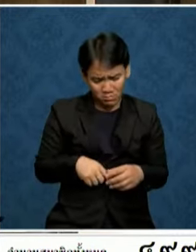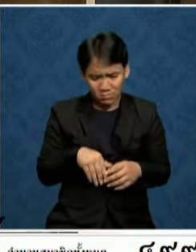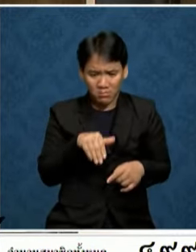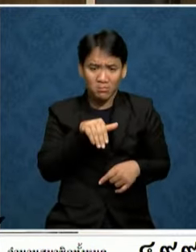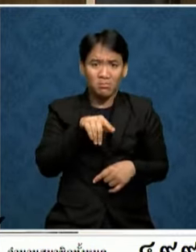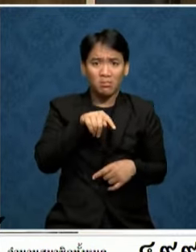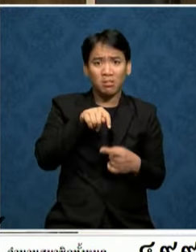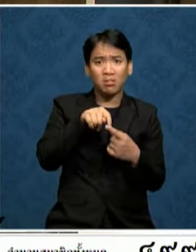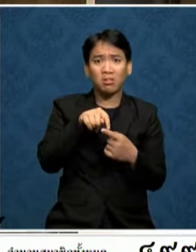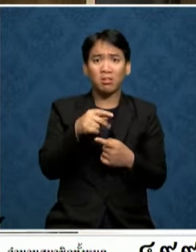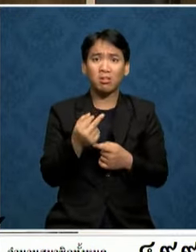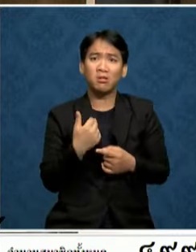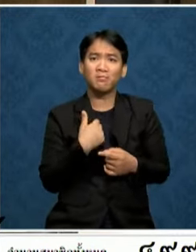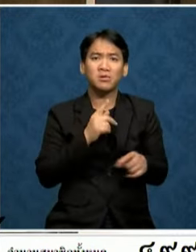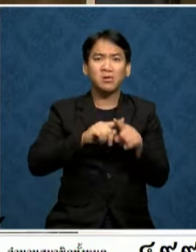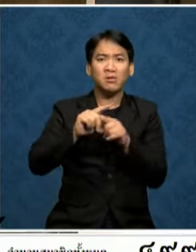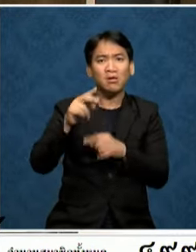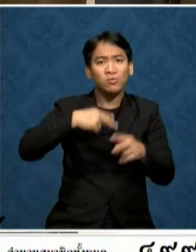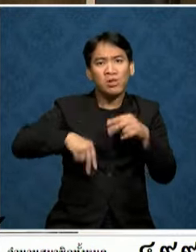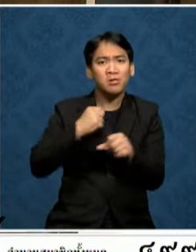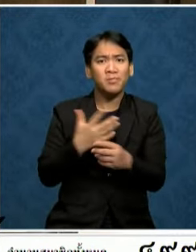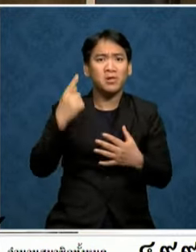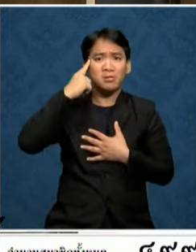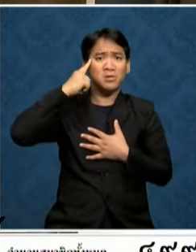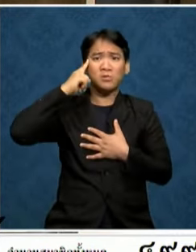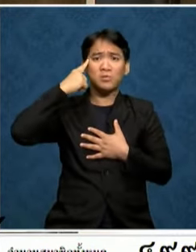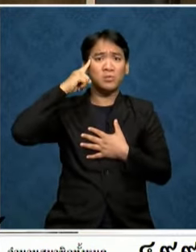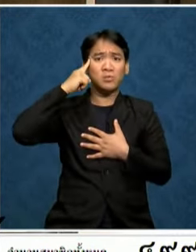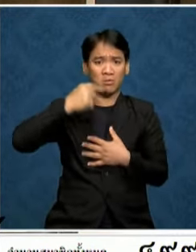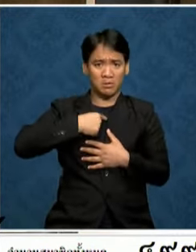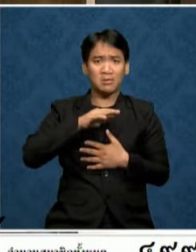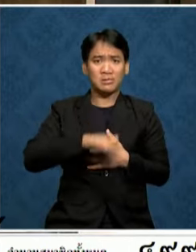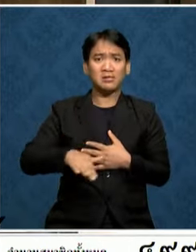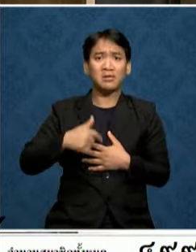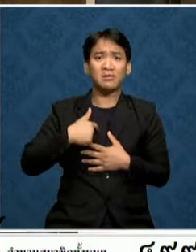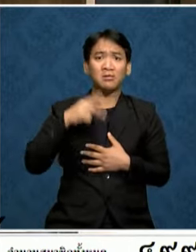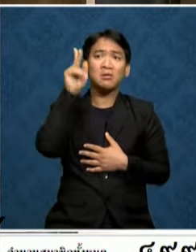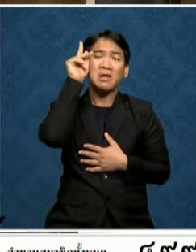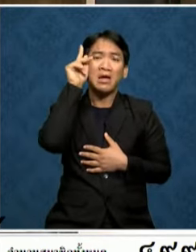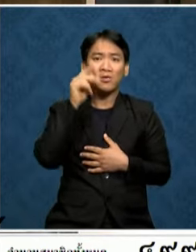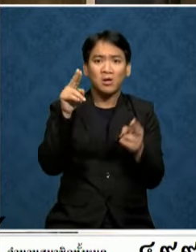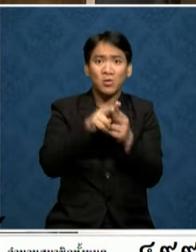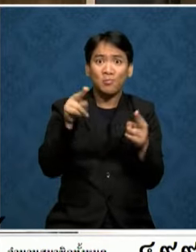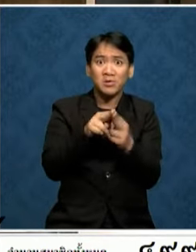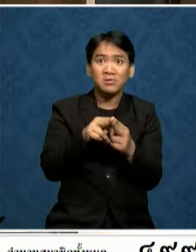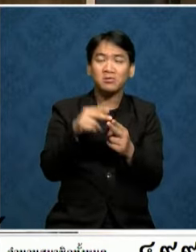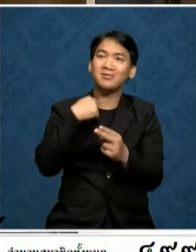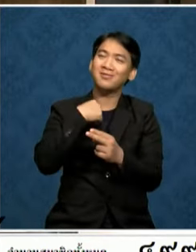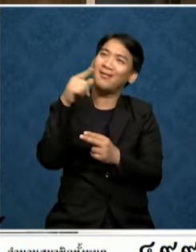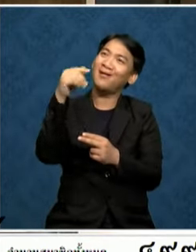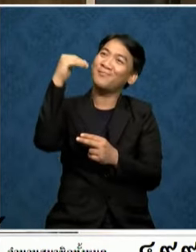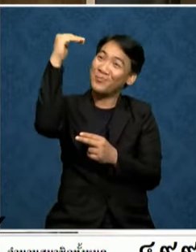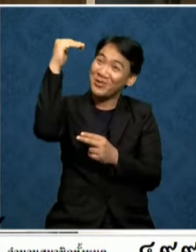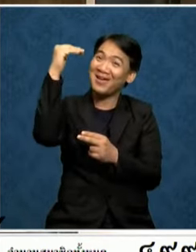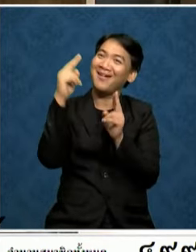ให้คนอื่นมาลุกล้ำอย่างไรถ้าเราไปดูคดีเี่กับการข่มขืนแต่ละคดีอ่ะค่ะเด็กคิดว่าผู้ใหญ่เล่นด้วยค่ะไม่รู้ด้วย